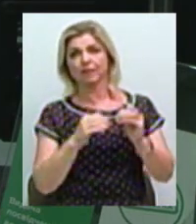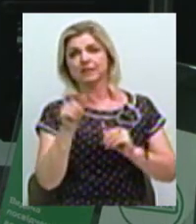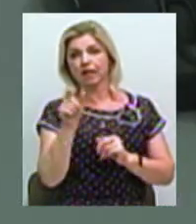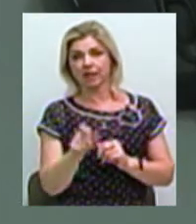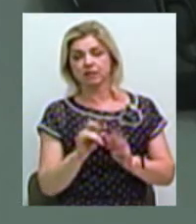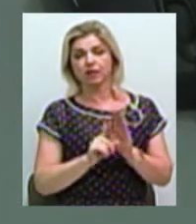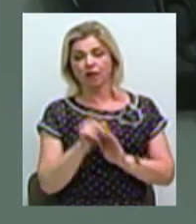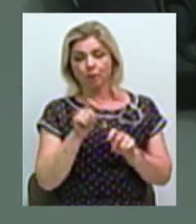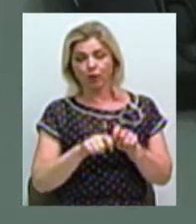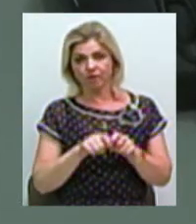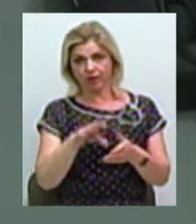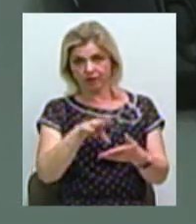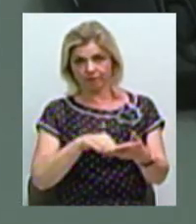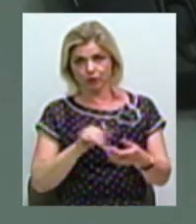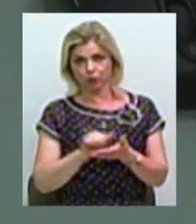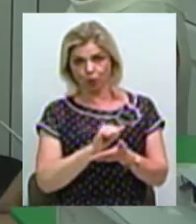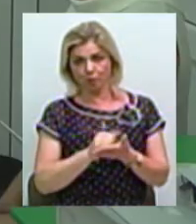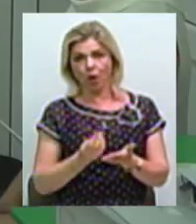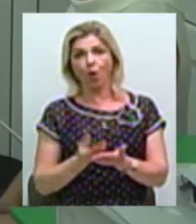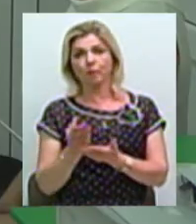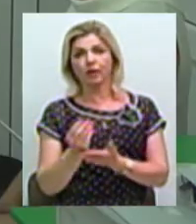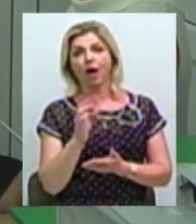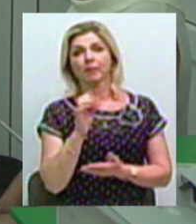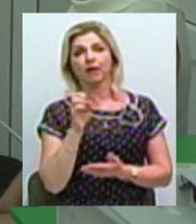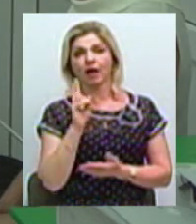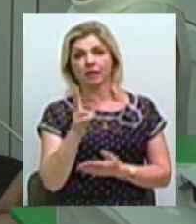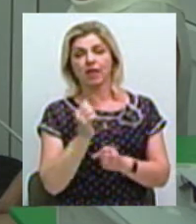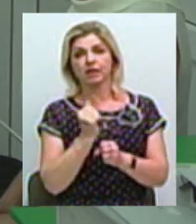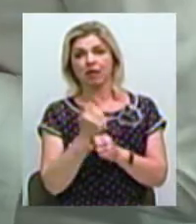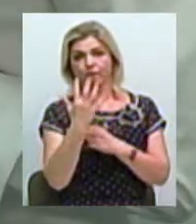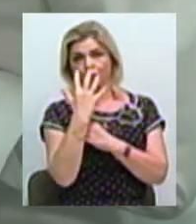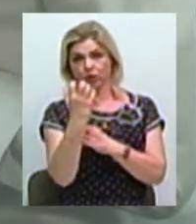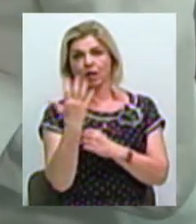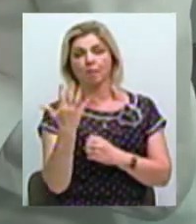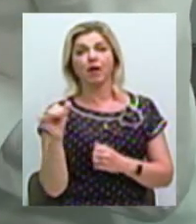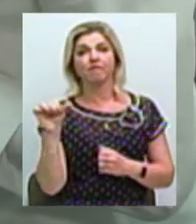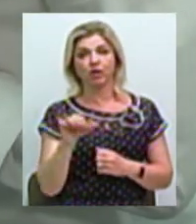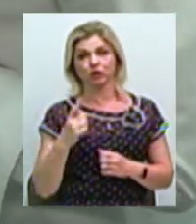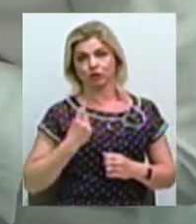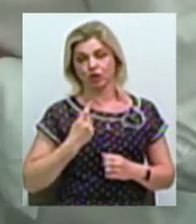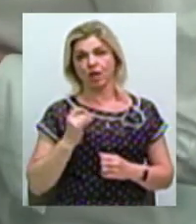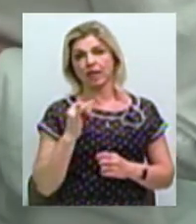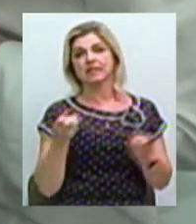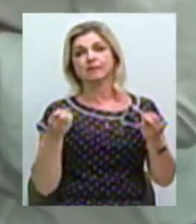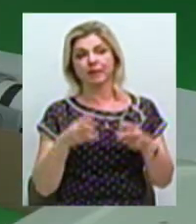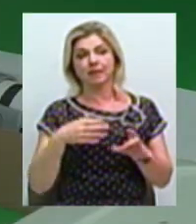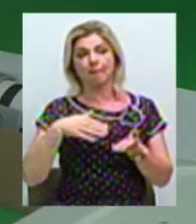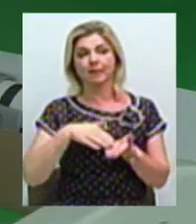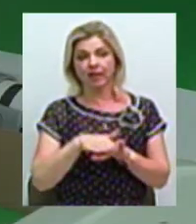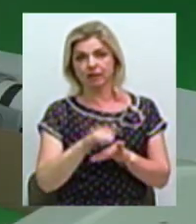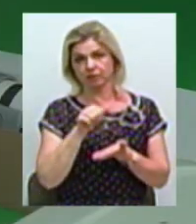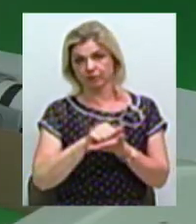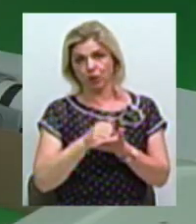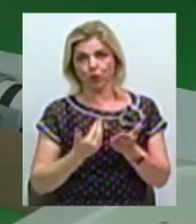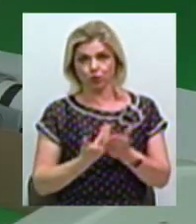Починається перевірка документів. Оплата бланку, роблять фотографію клієнта, 5 хвилин очікування і спеціальний принтер друкує